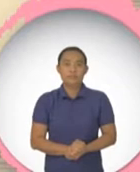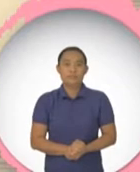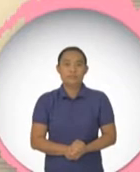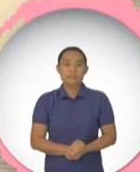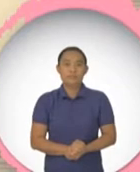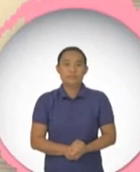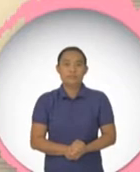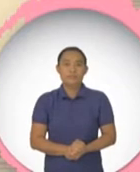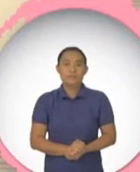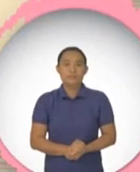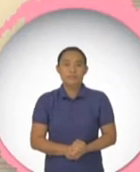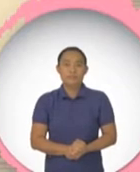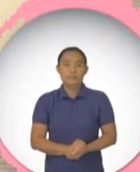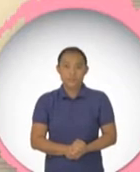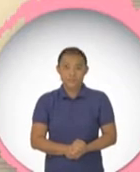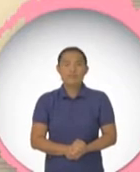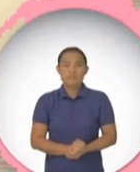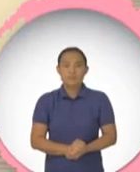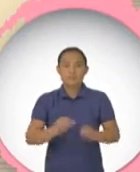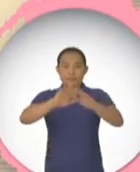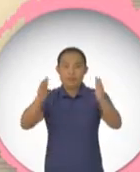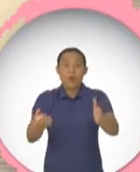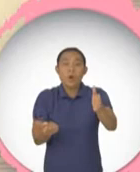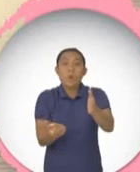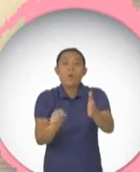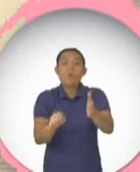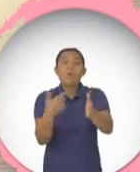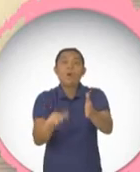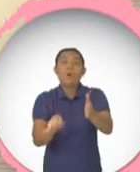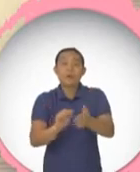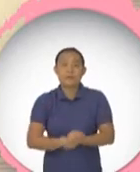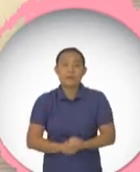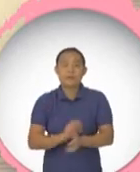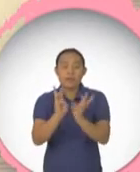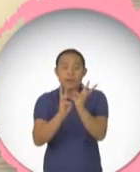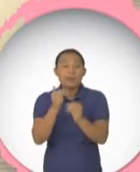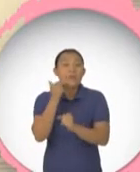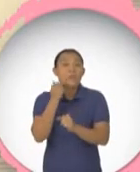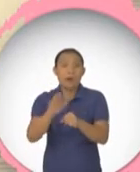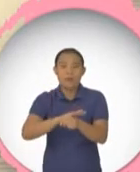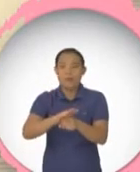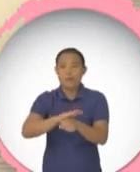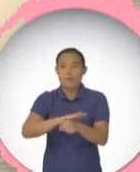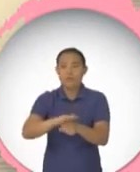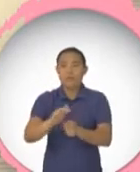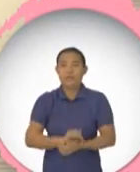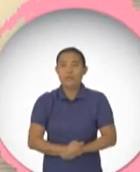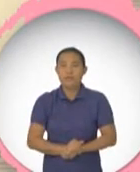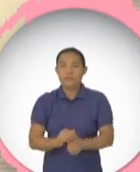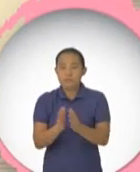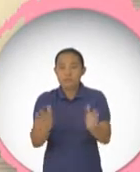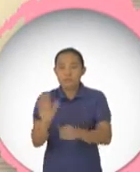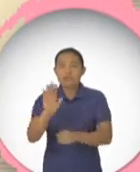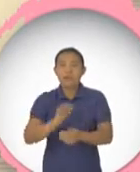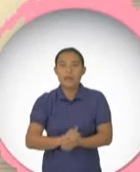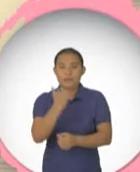นะคะเพราะนั้นถ้าลักษณะการอบแบบนี้นะคะเราอย่าโรยน้ำตาลเยอะจนเกินไปนะคะเพราะว่าเวลาเราอบแล้วค่ะน้ำต